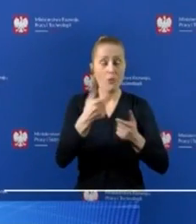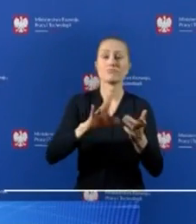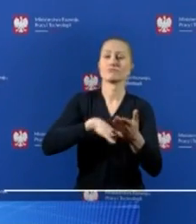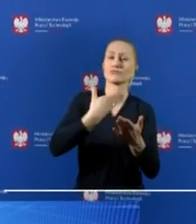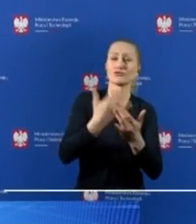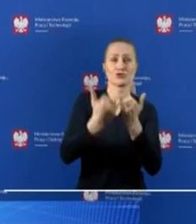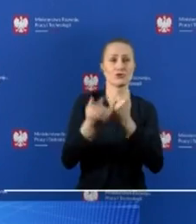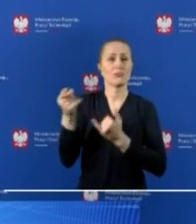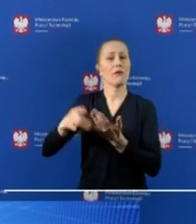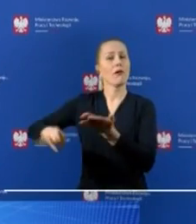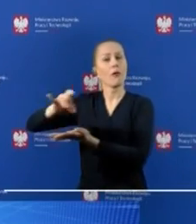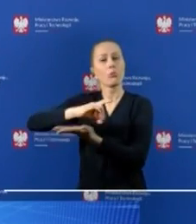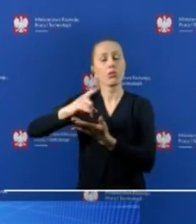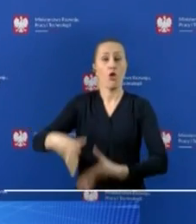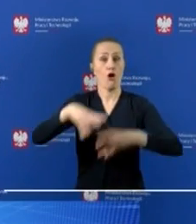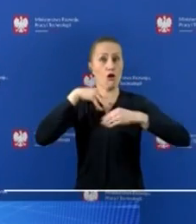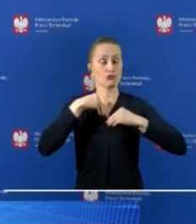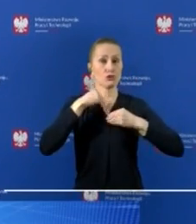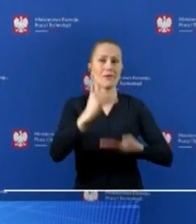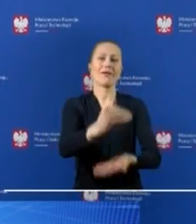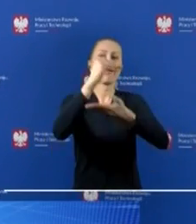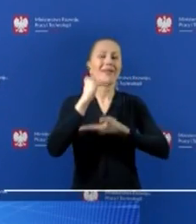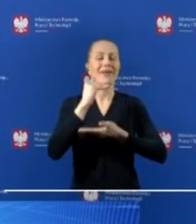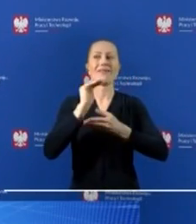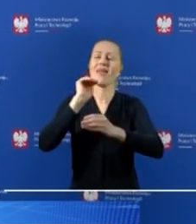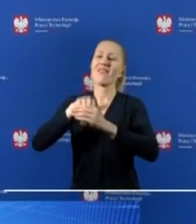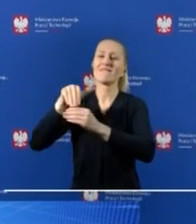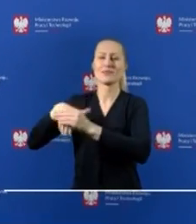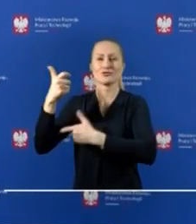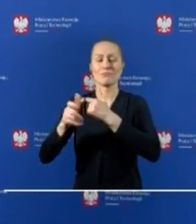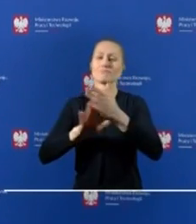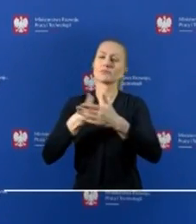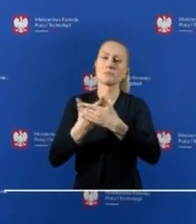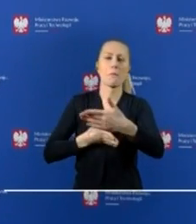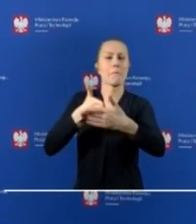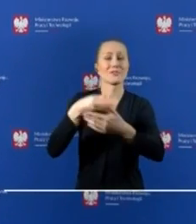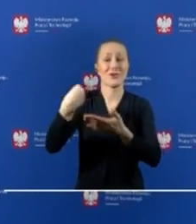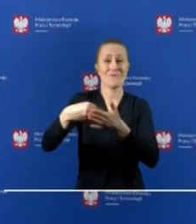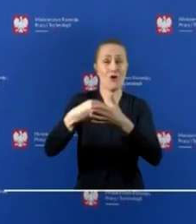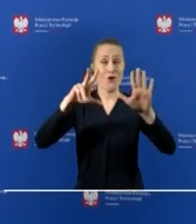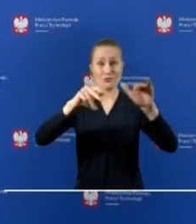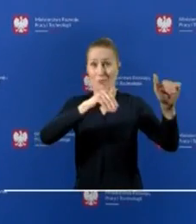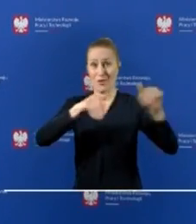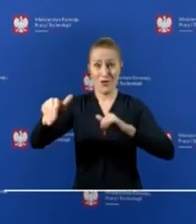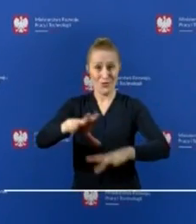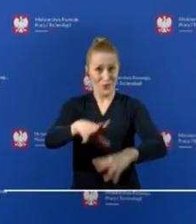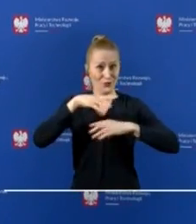uzyska na inwestycje, załóżmy, że chociażby tę maksymalną kwotę 8